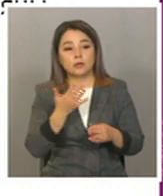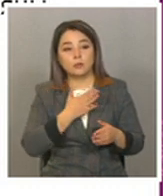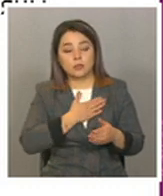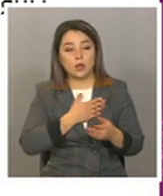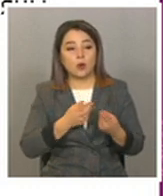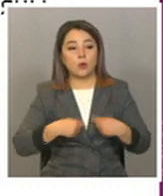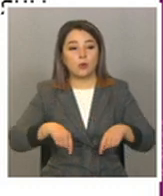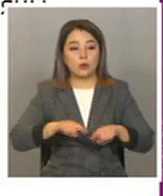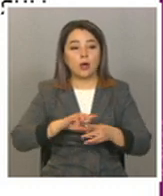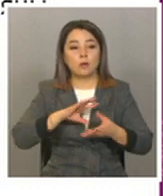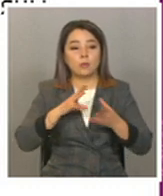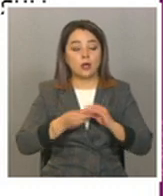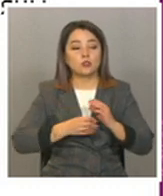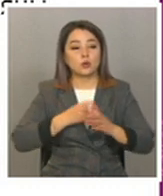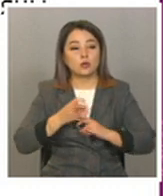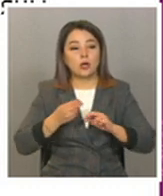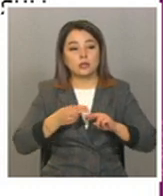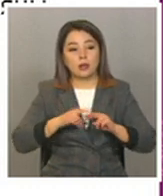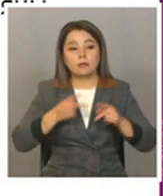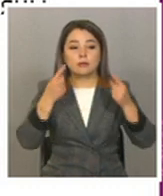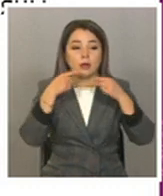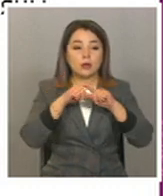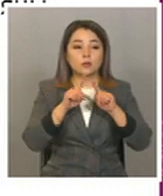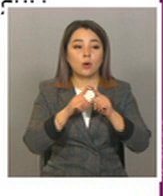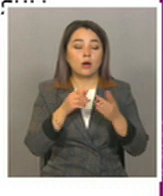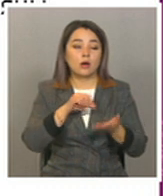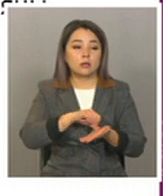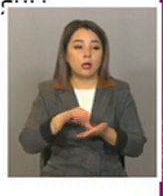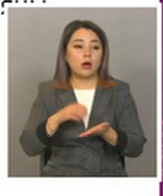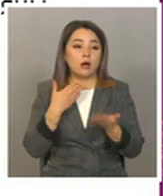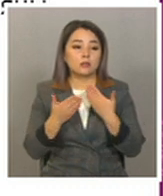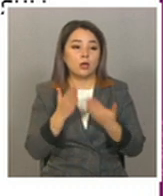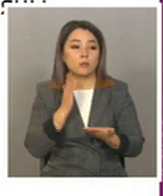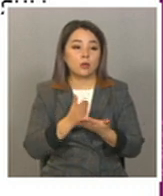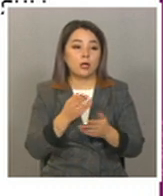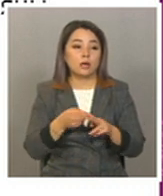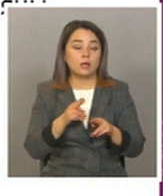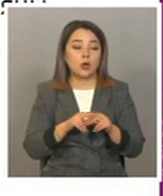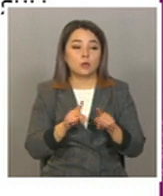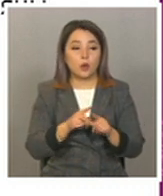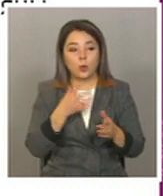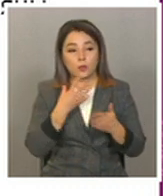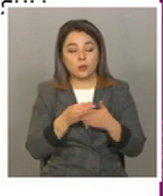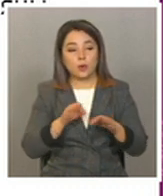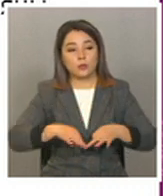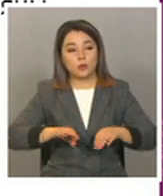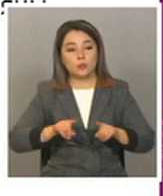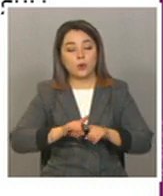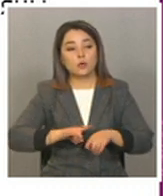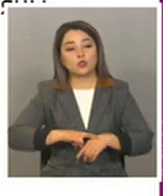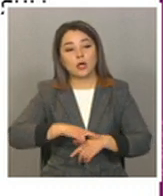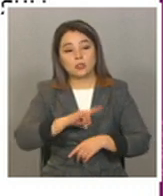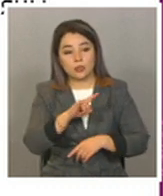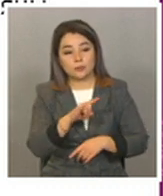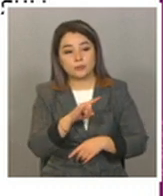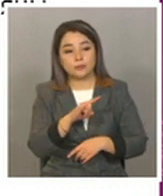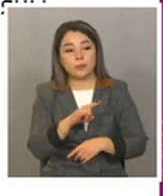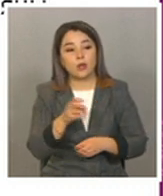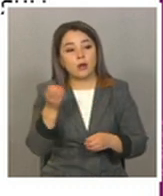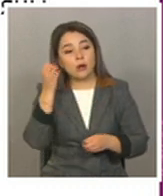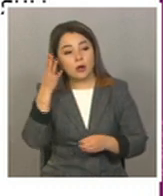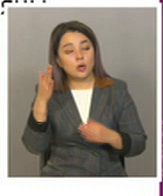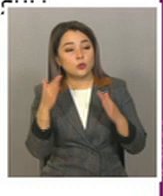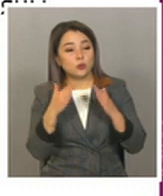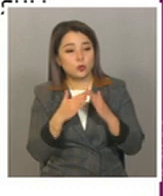қоршаған барлық дүние технологияларға қатысты болмақ. Өздігінен жүретін көліктер мен ұшақтар, ақылды